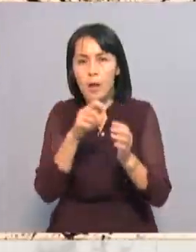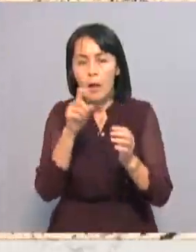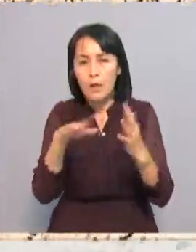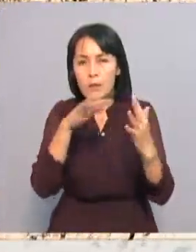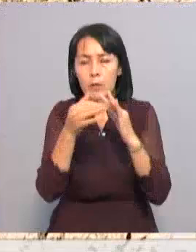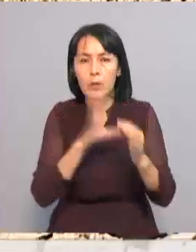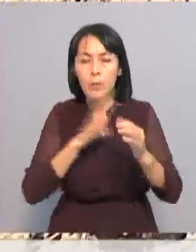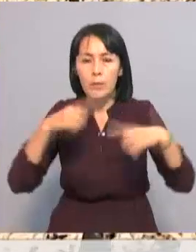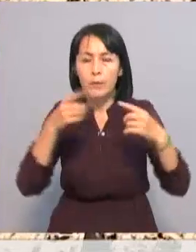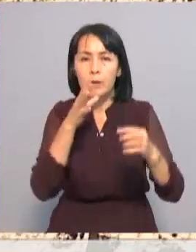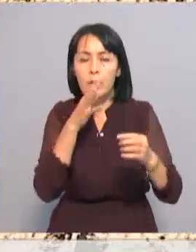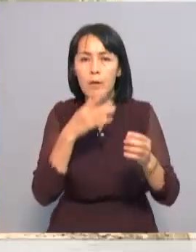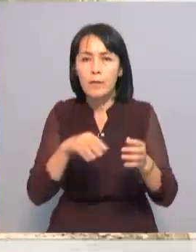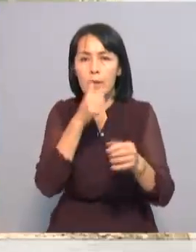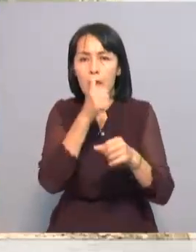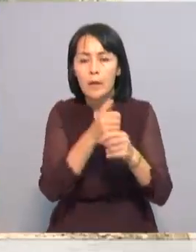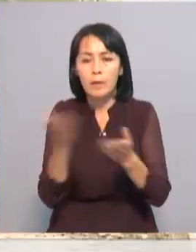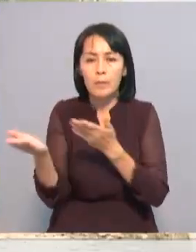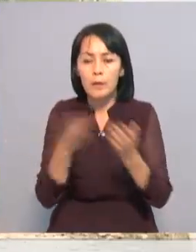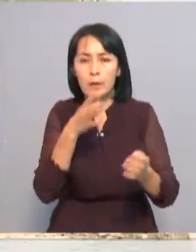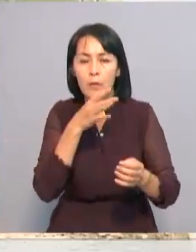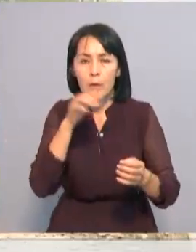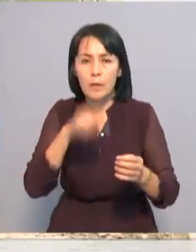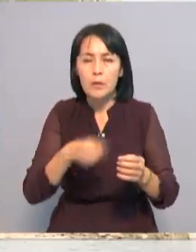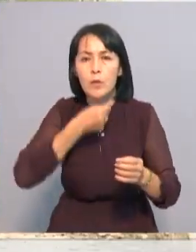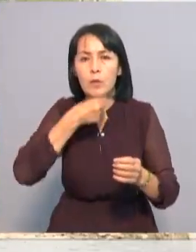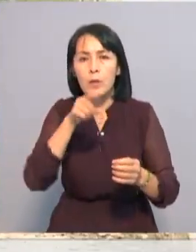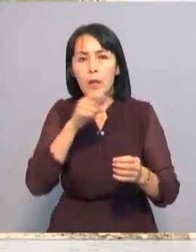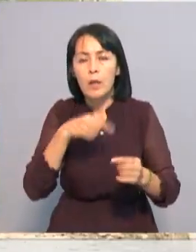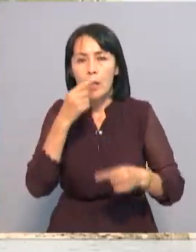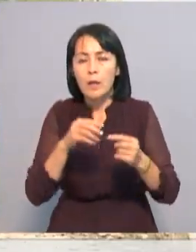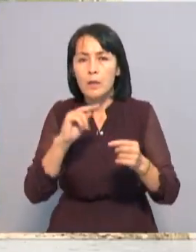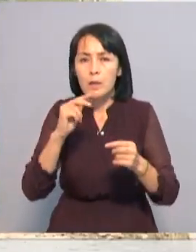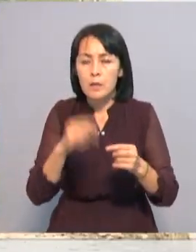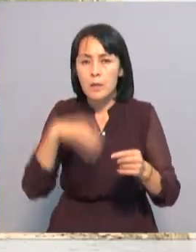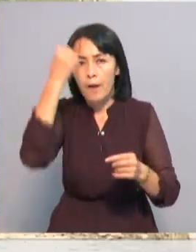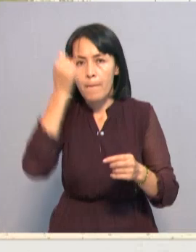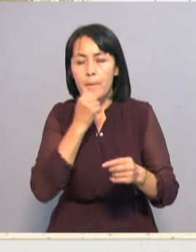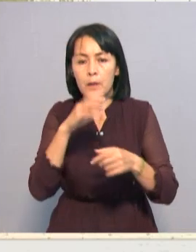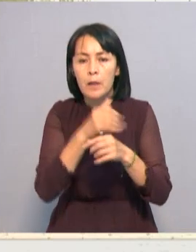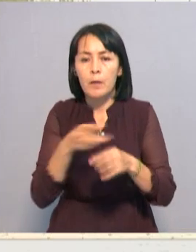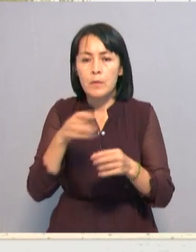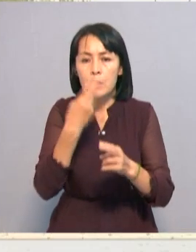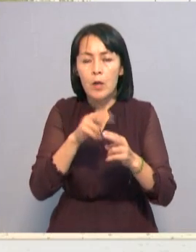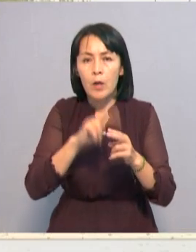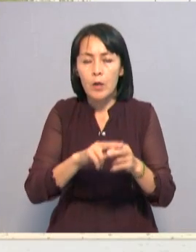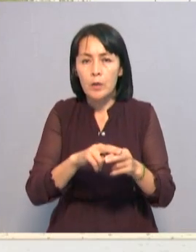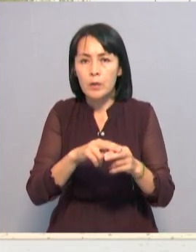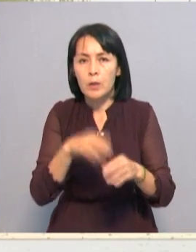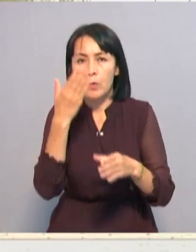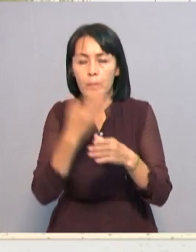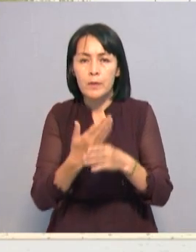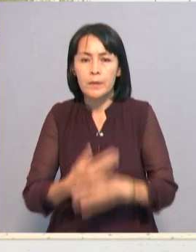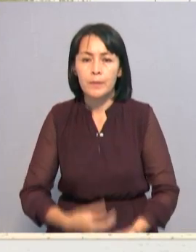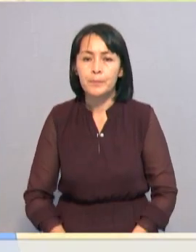селе был поднят во время визита акима района с отчетом. Старейшины села говорят, что чрезвычайно благодарны акиму района, который сдержал свое